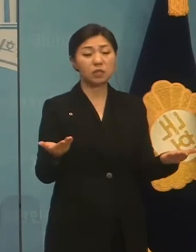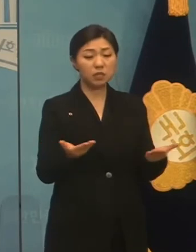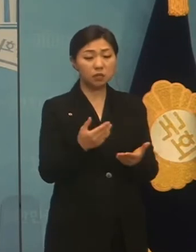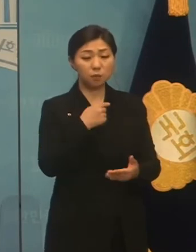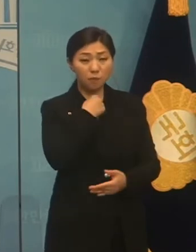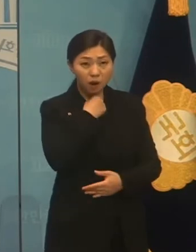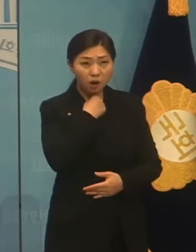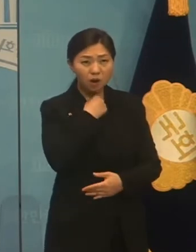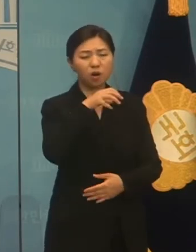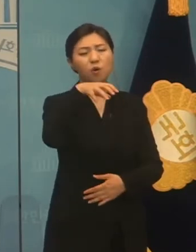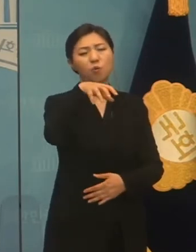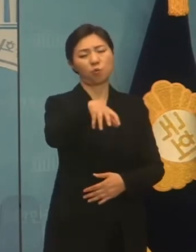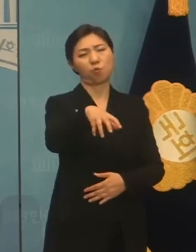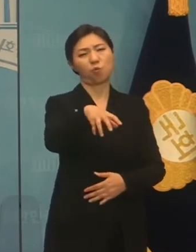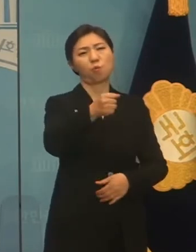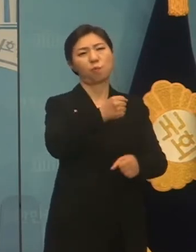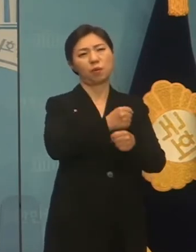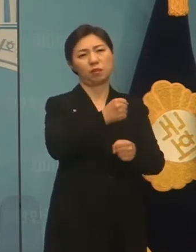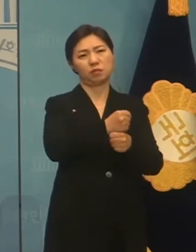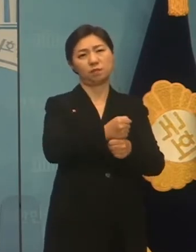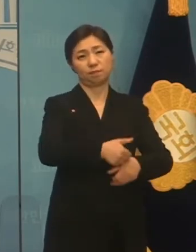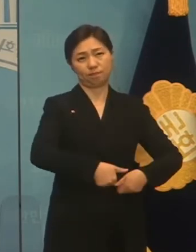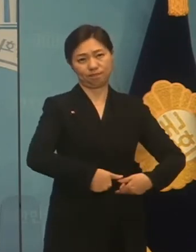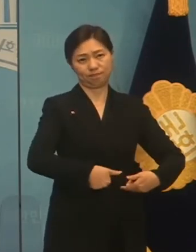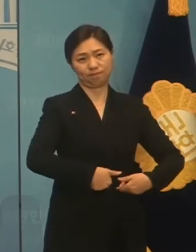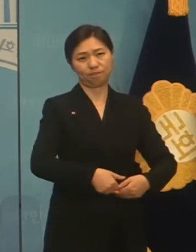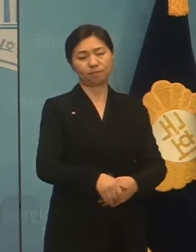있는 나라를 만들어야 합니다.